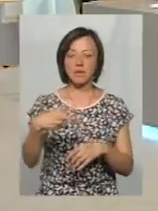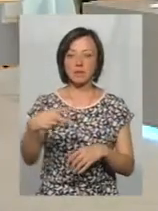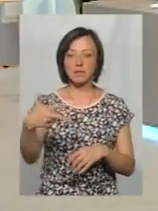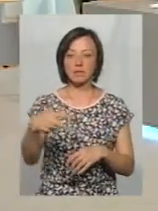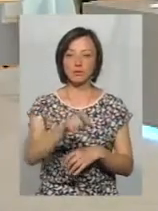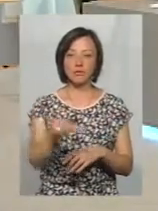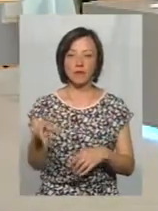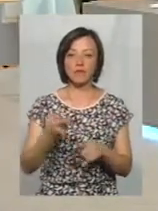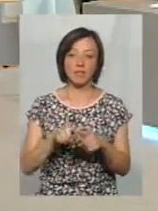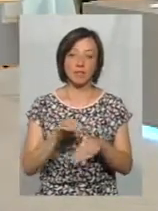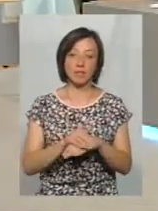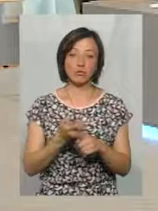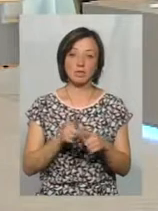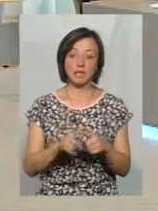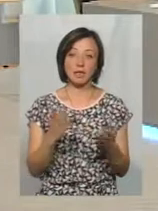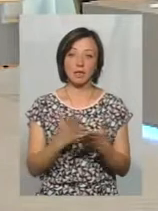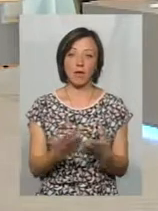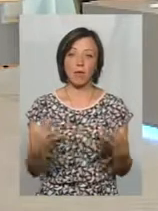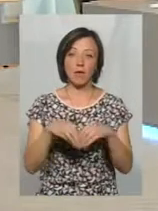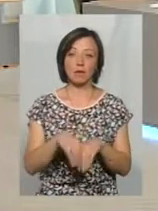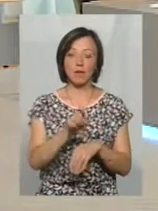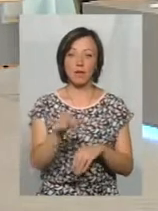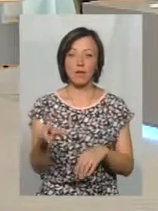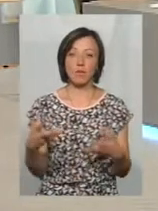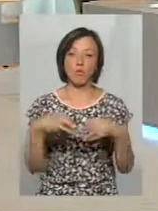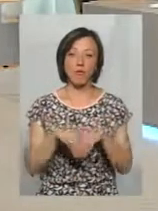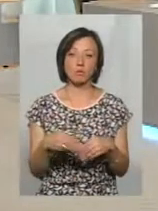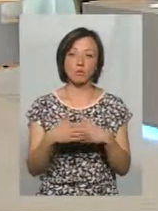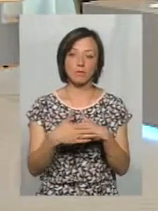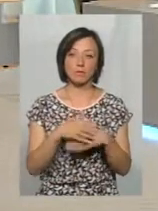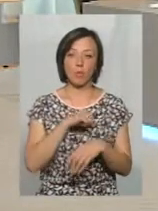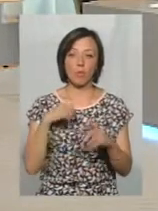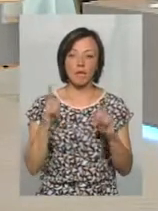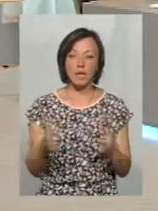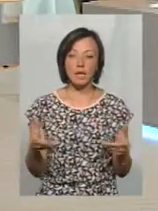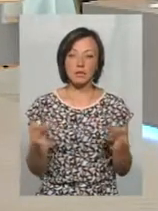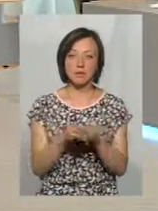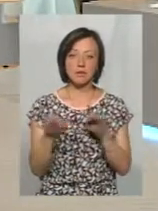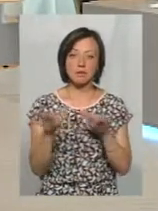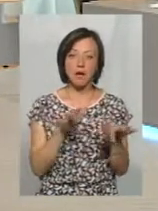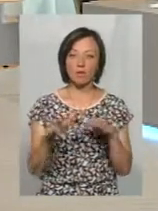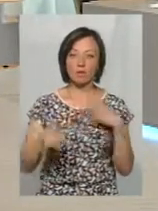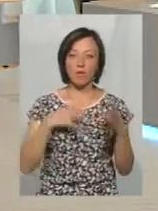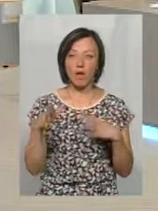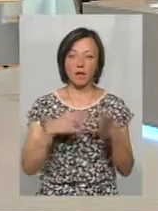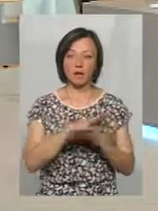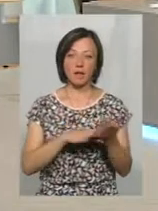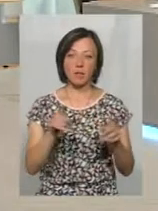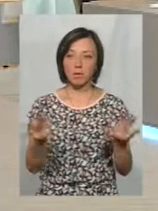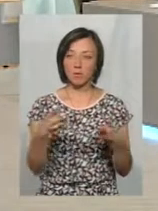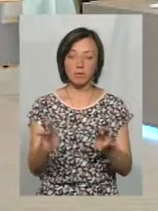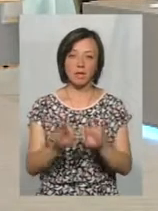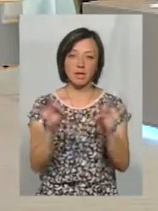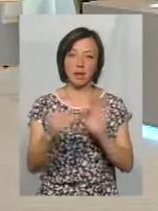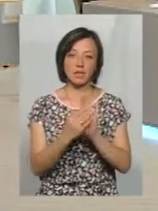30 чоловік. Тобто, фактично, це є як об'єднання громадян. Вони об'єднуються добровільно, роблять спільні якісь собі заходи, тренування, так, ну, їм не потрібна